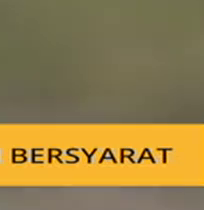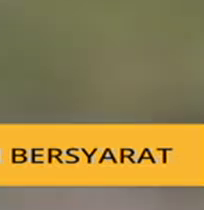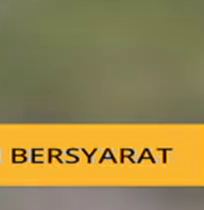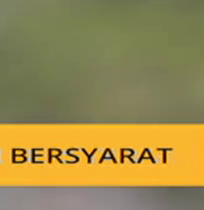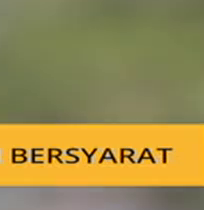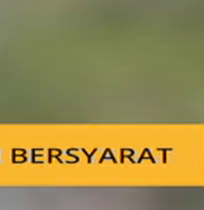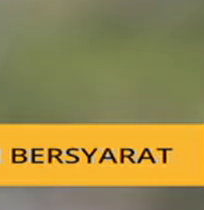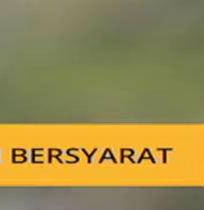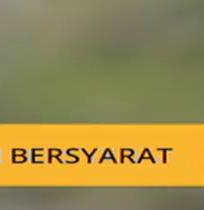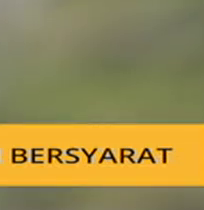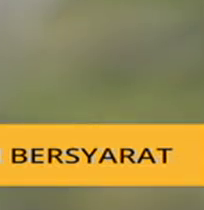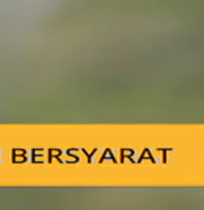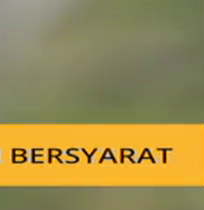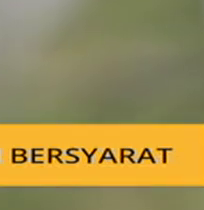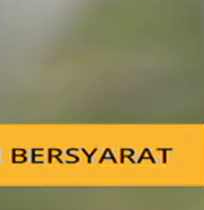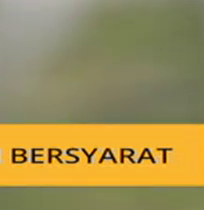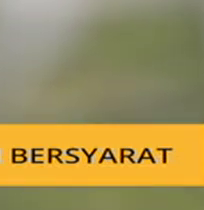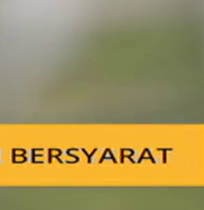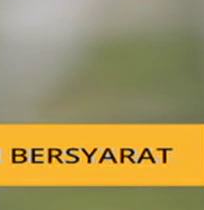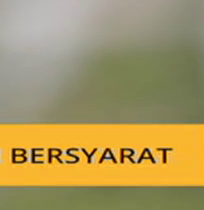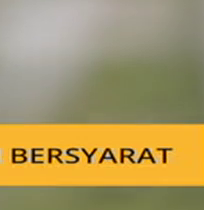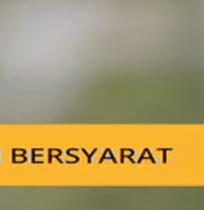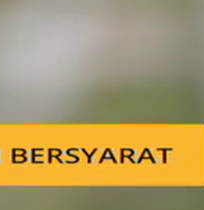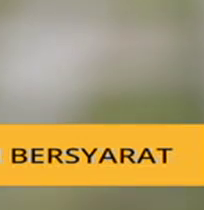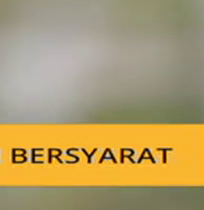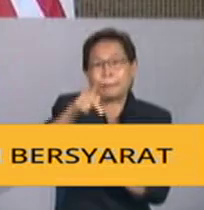kegiatan ekonomi, perniagaan dan sosial akan dibenarkan.